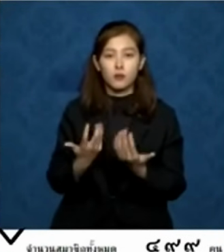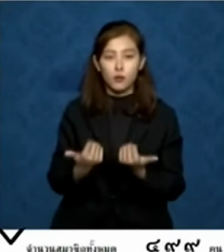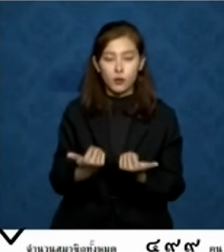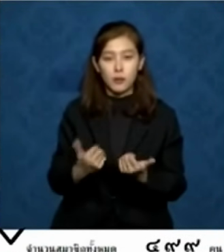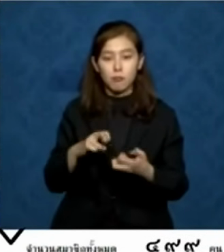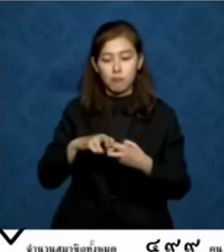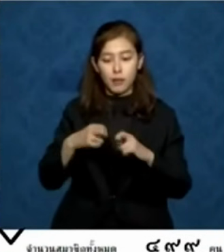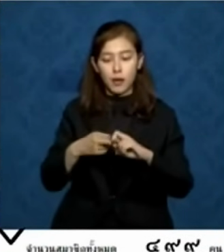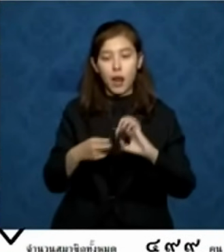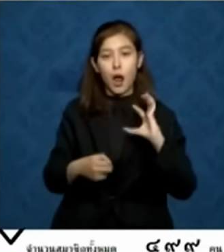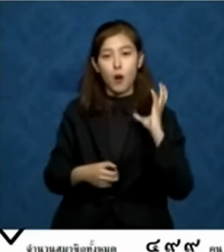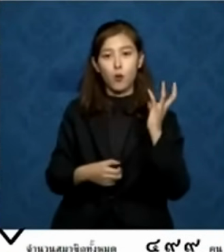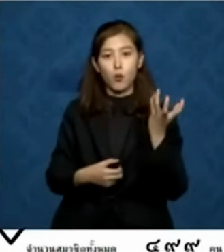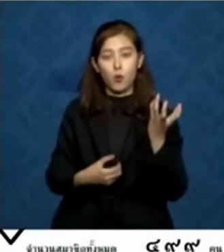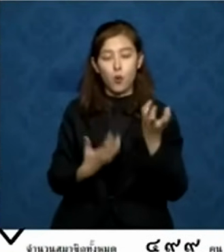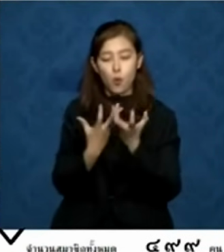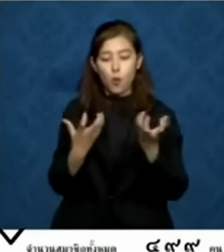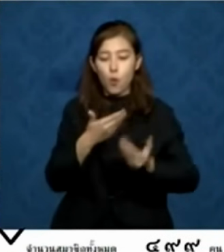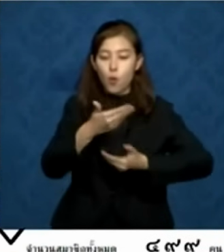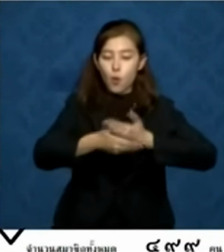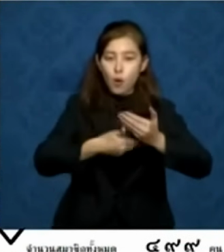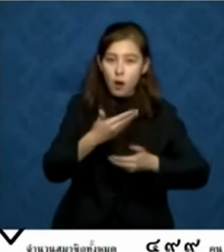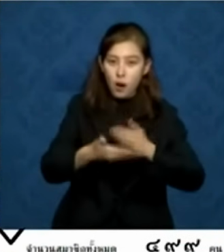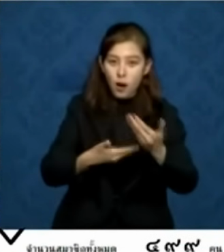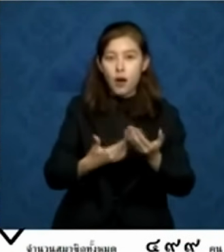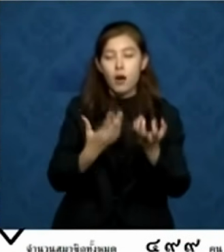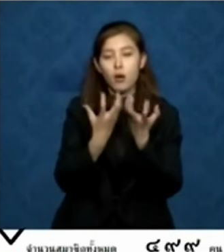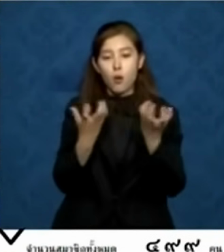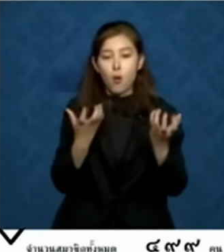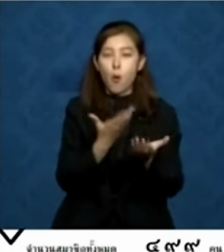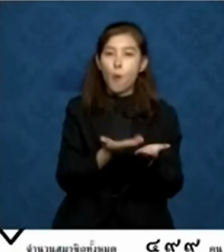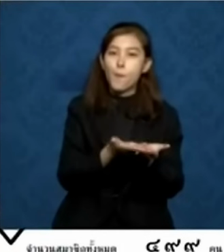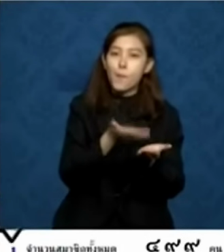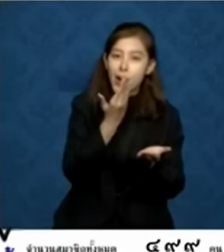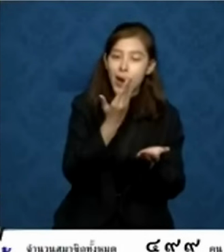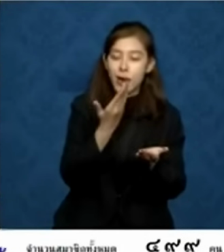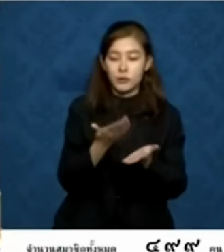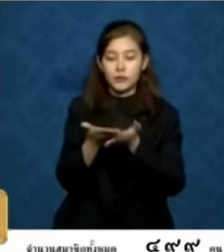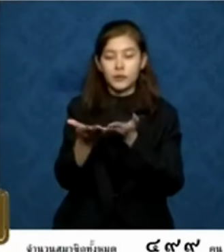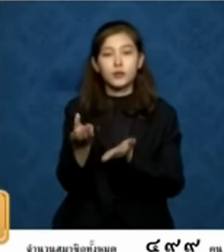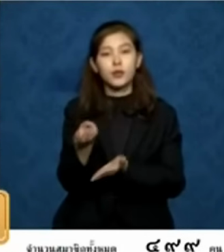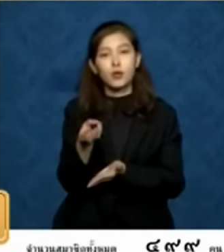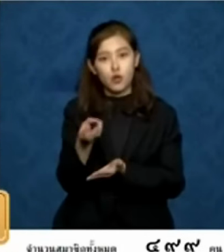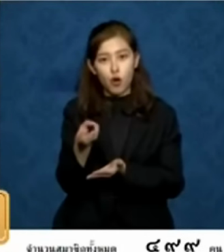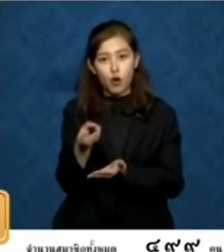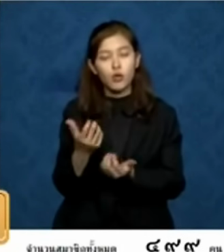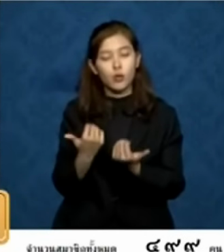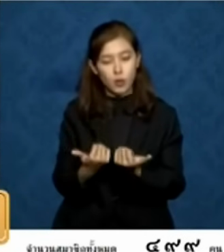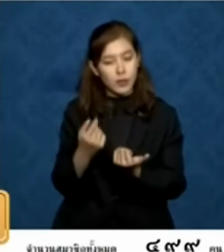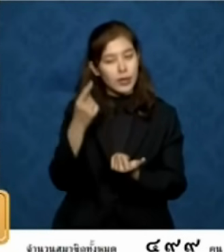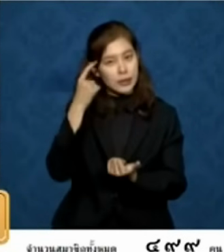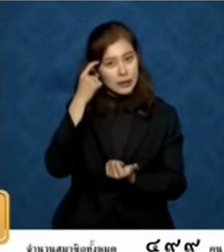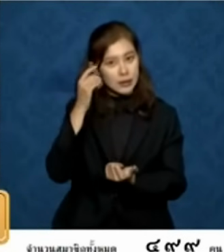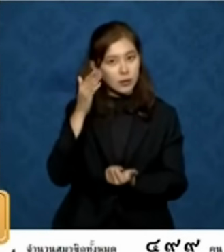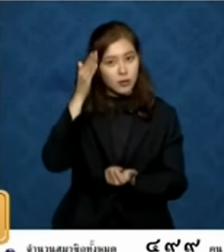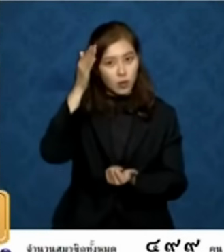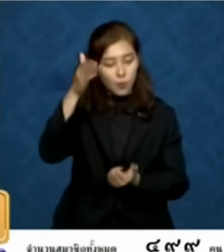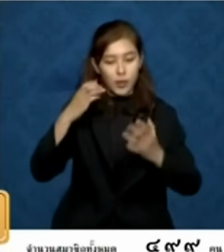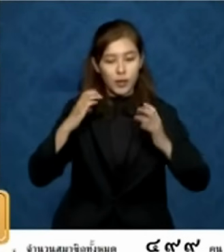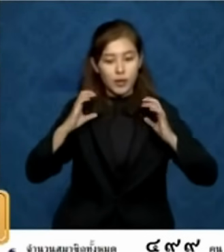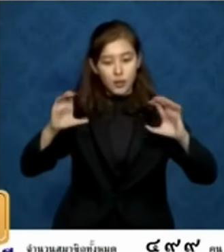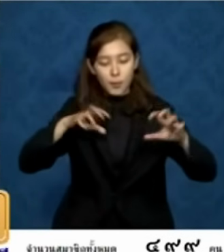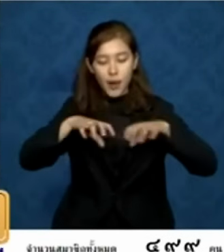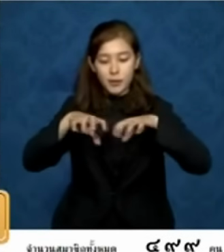กและความเสี่ยงด้านภูมิรัฐศาสตร์ทำให้การดำเนินนโยบายการเงินในระยะข้างหน้าจะพิจารณาให้เหมาะส